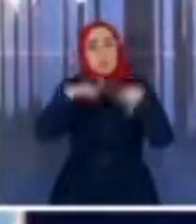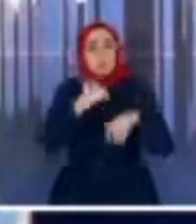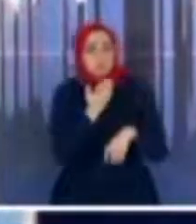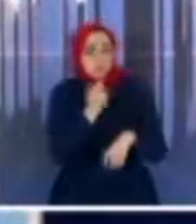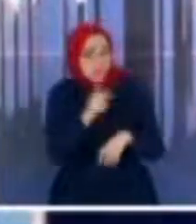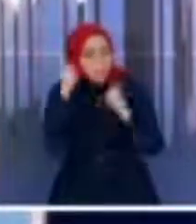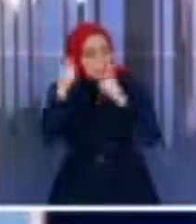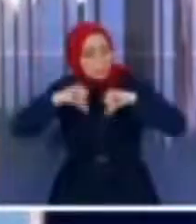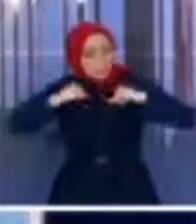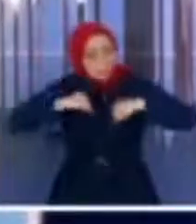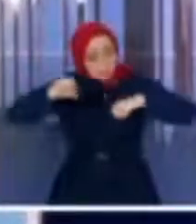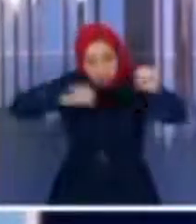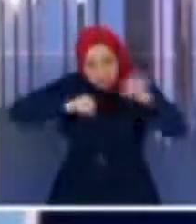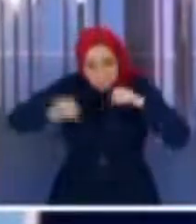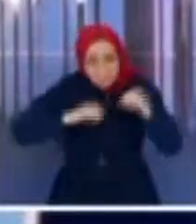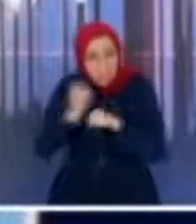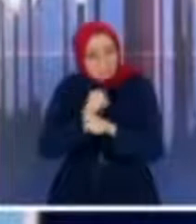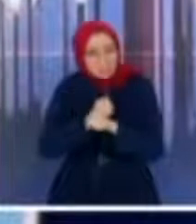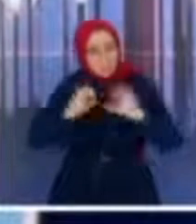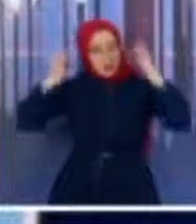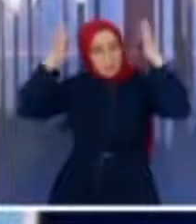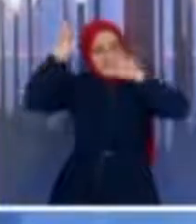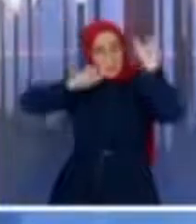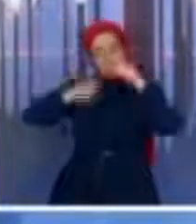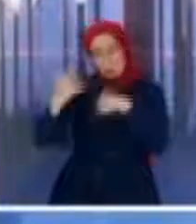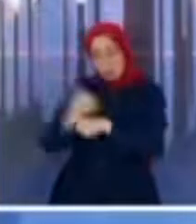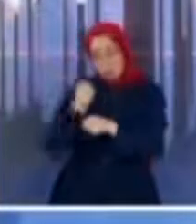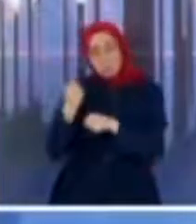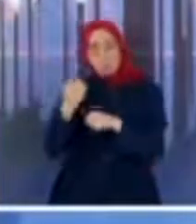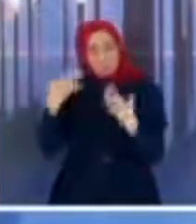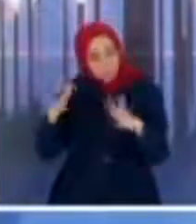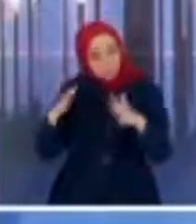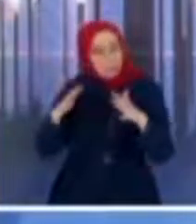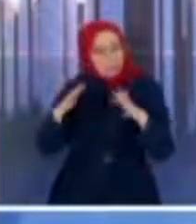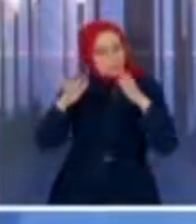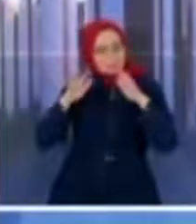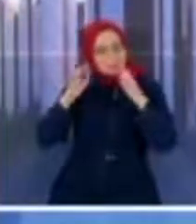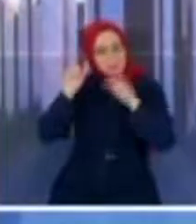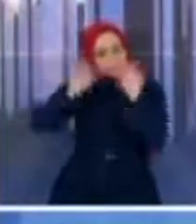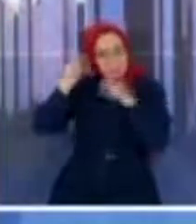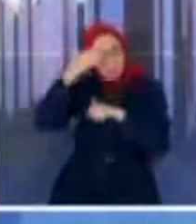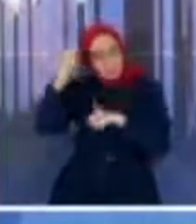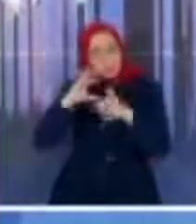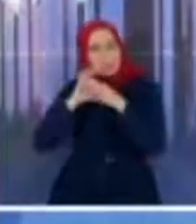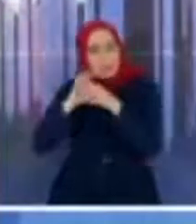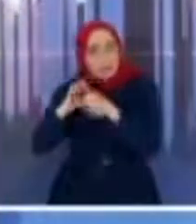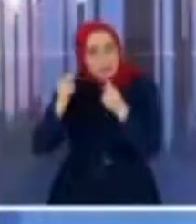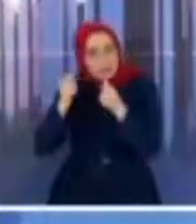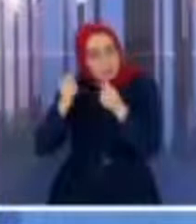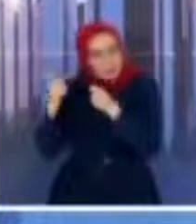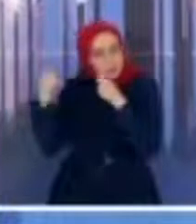مجهود وقاعد ينجح. نهنيهم احنا مبروك اشوف وصلوا للسلط وصلوا المسؤولين كلموهم وصلوا زاد اللي بايغ دو فون الفلوس والله تعرف انا